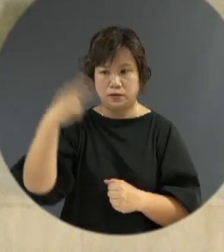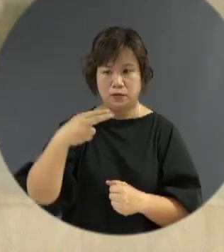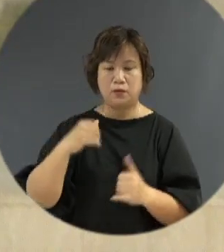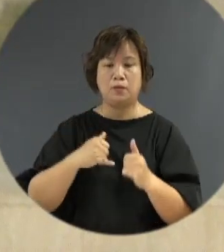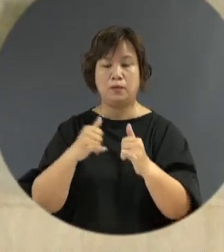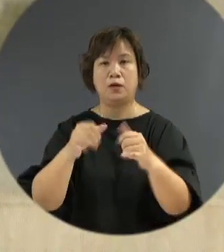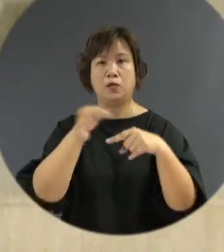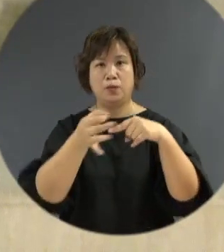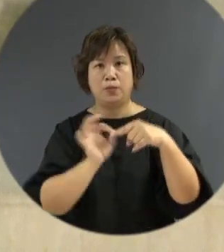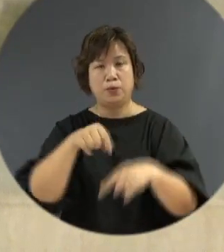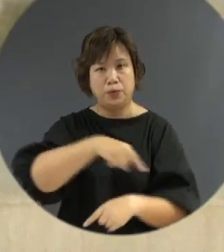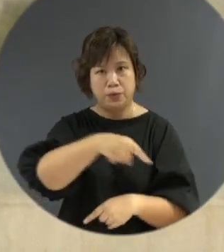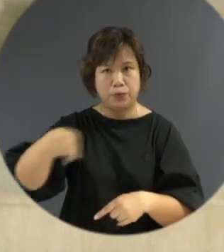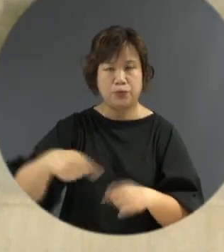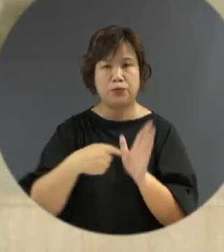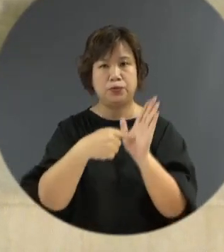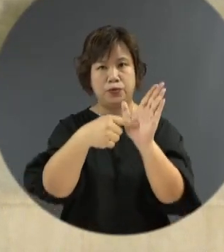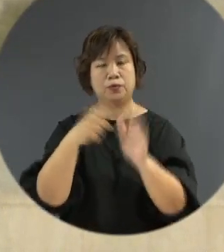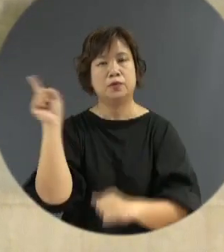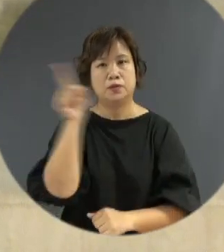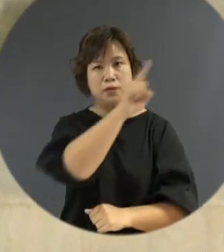萄园所象征的天国。